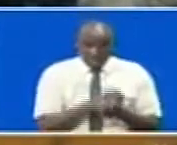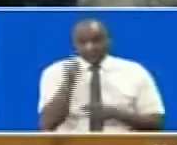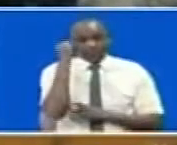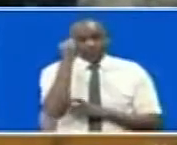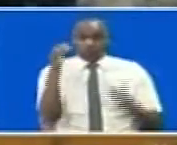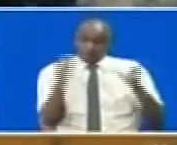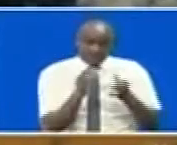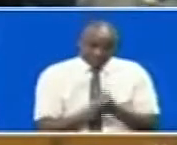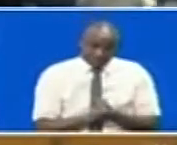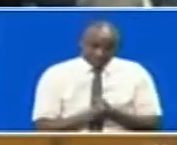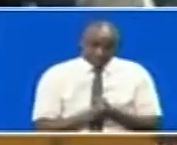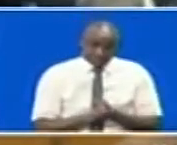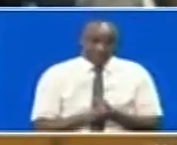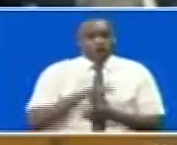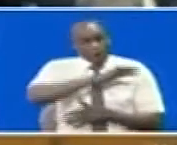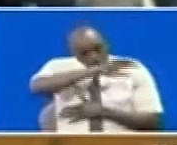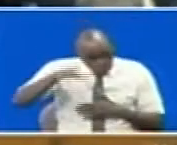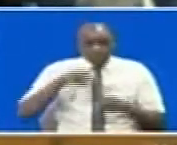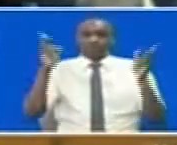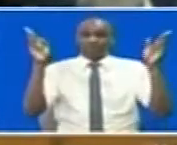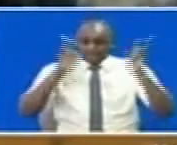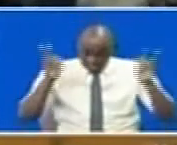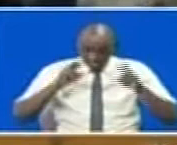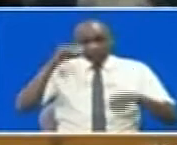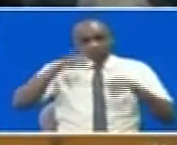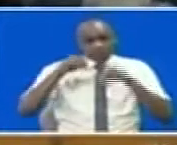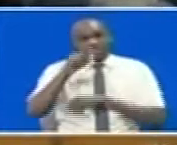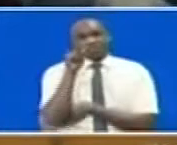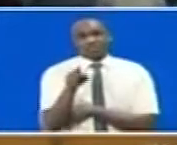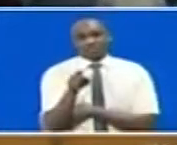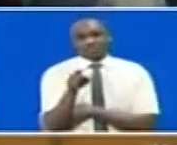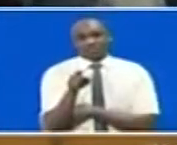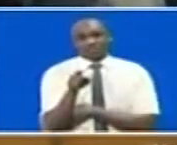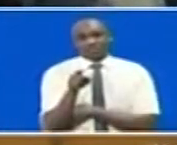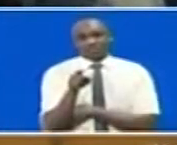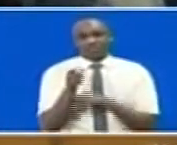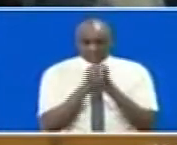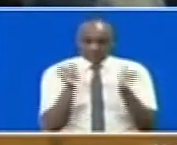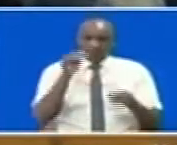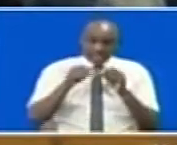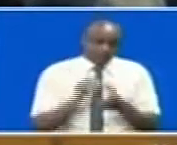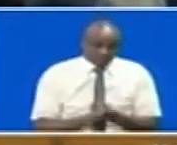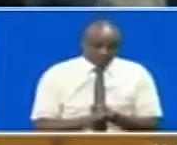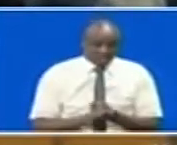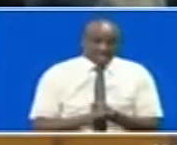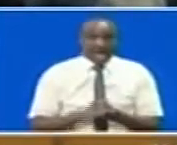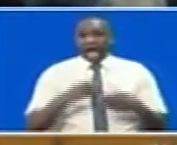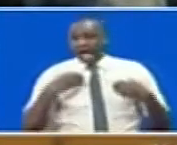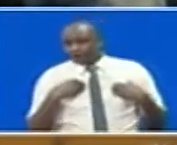vingine ili sote tuwe tayari kwa uchaguzi mkuu ujao. Tusiwe